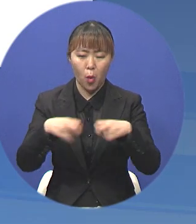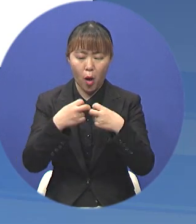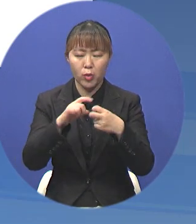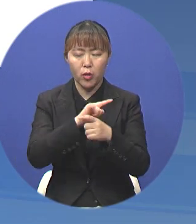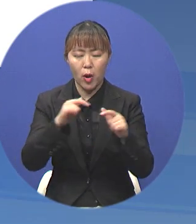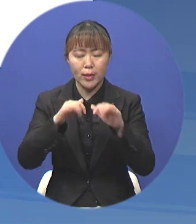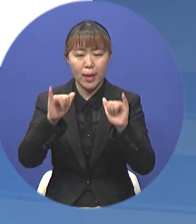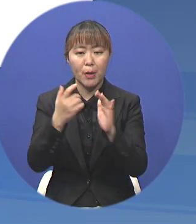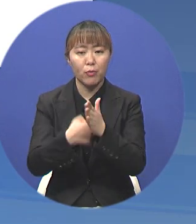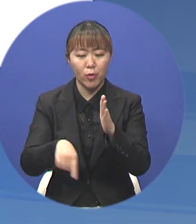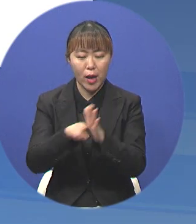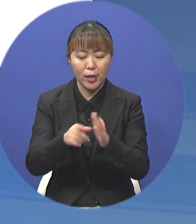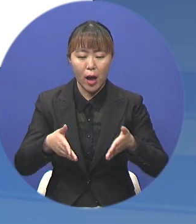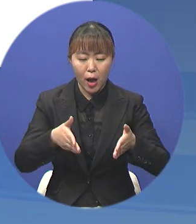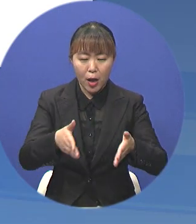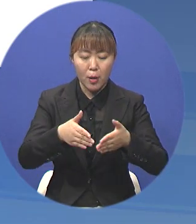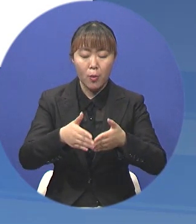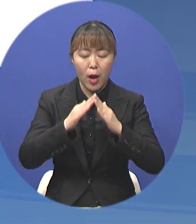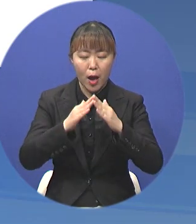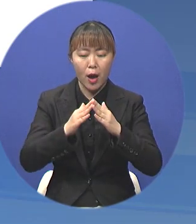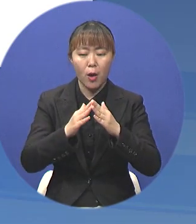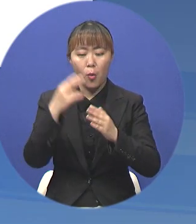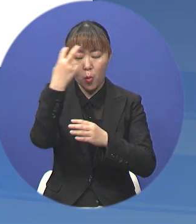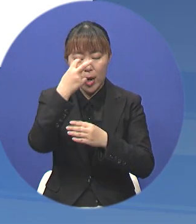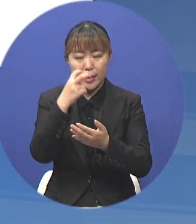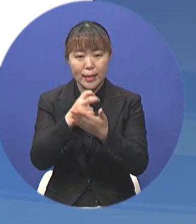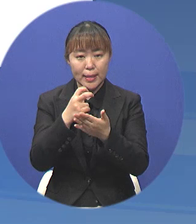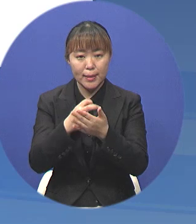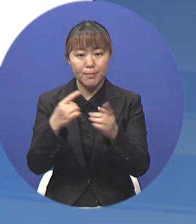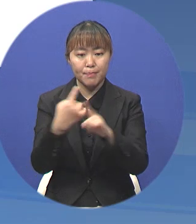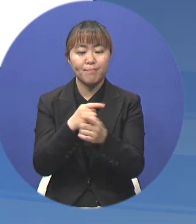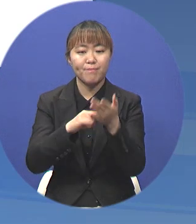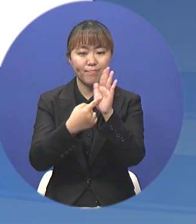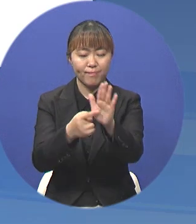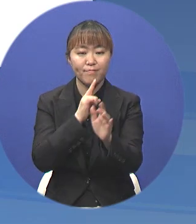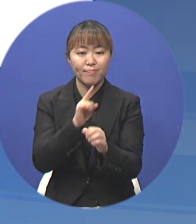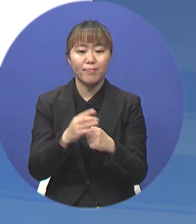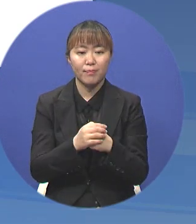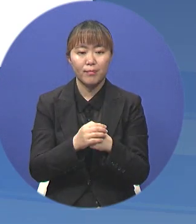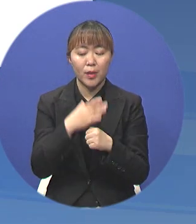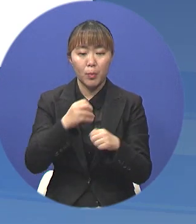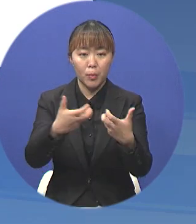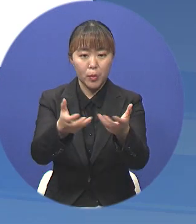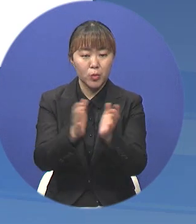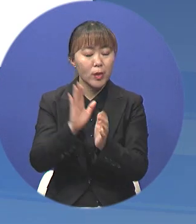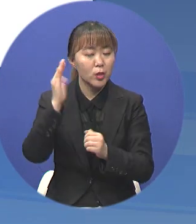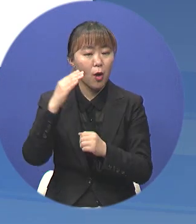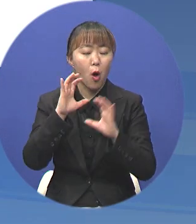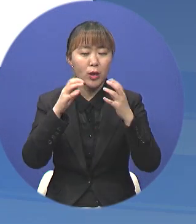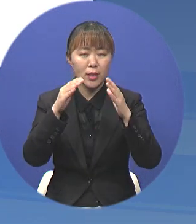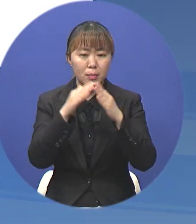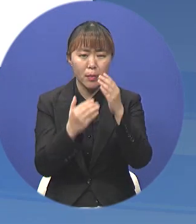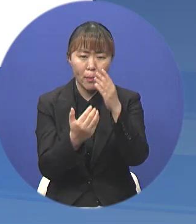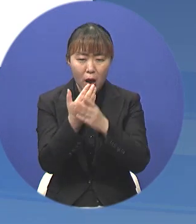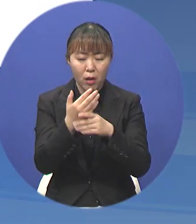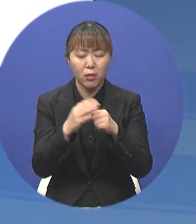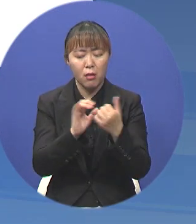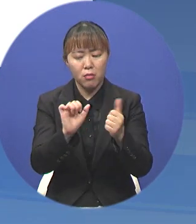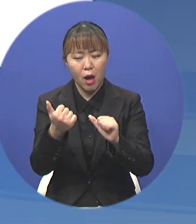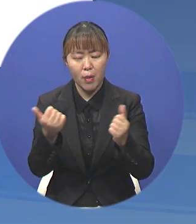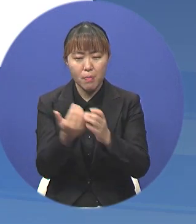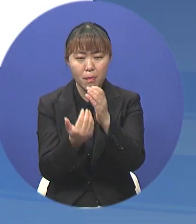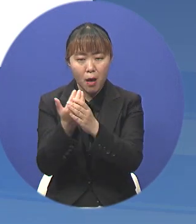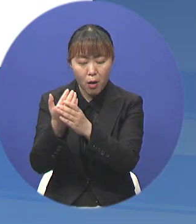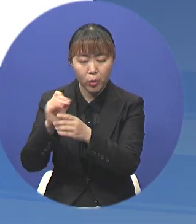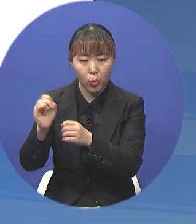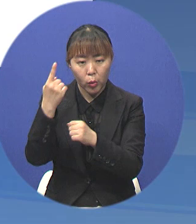위해 보도 설치 및 관리 지침을 개정했다고 밝혔습니다. 보건복지부가 최근 어린이집에서 발생한 사망사고와